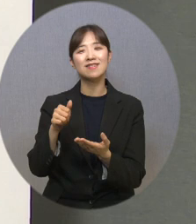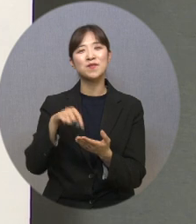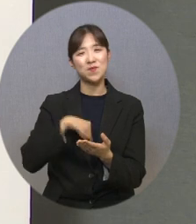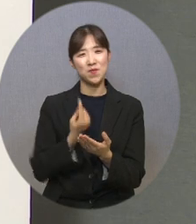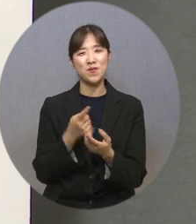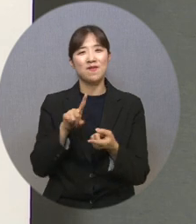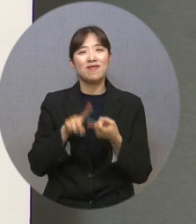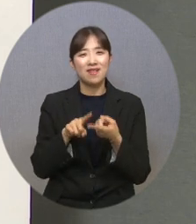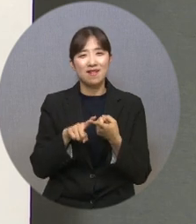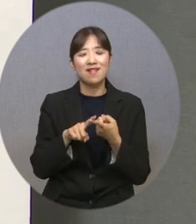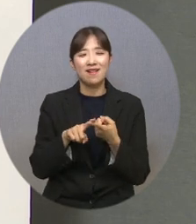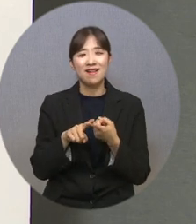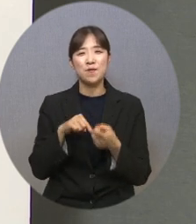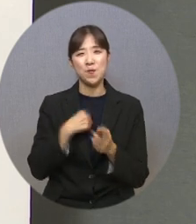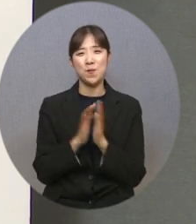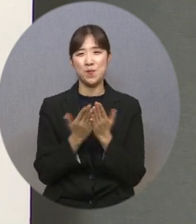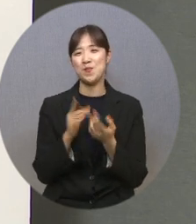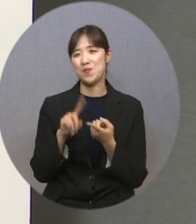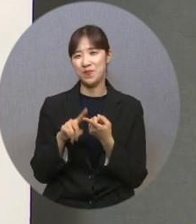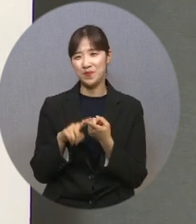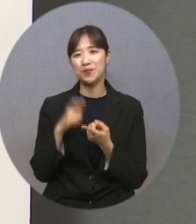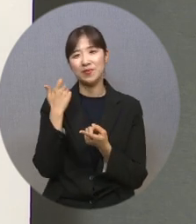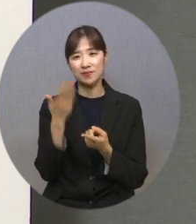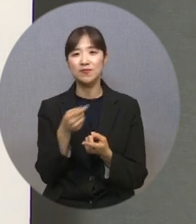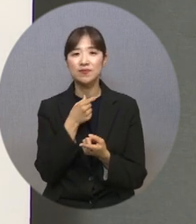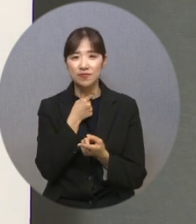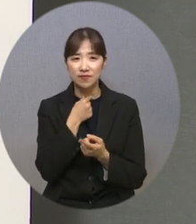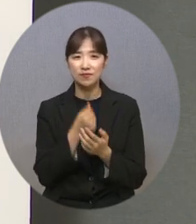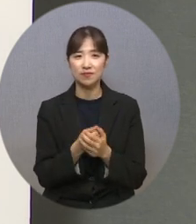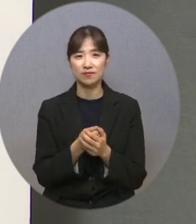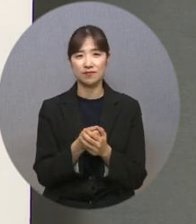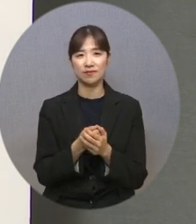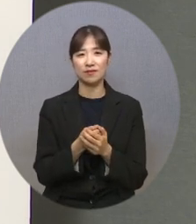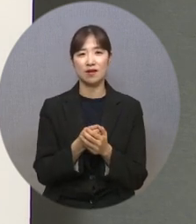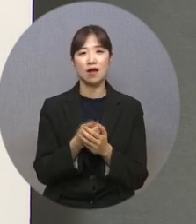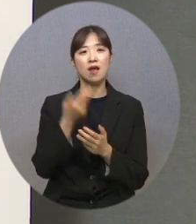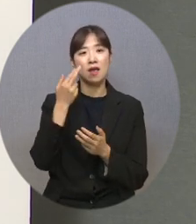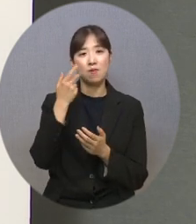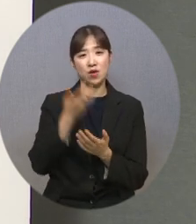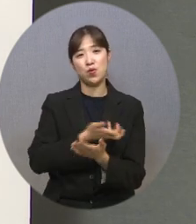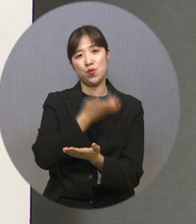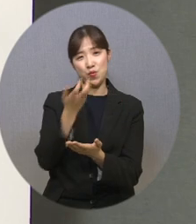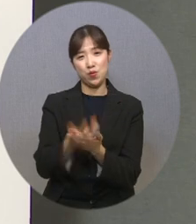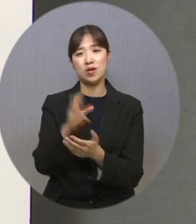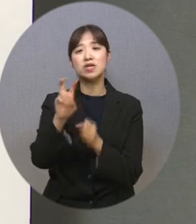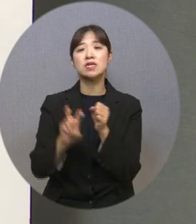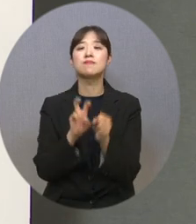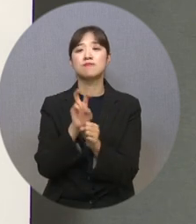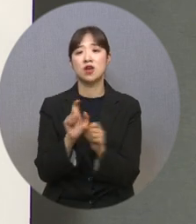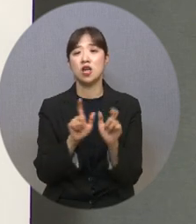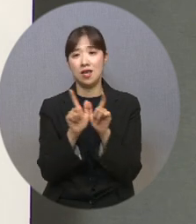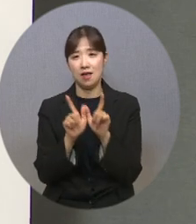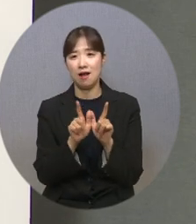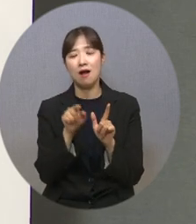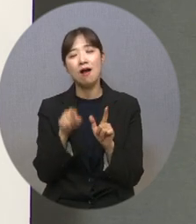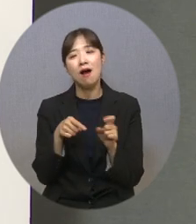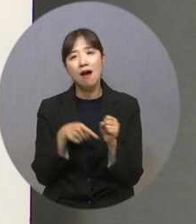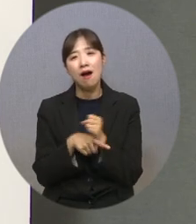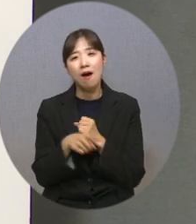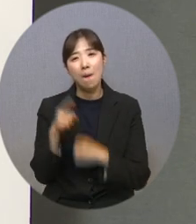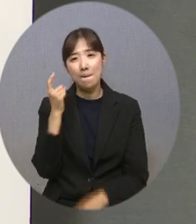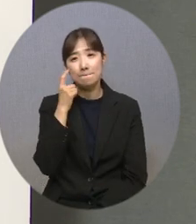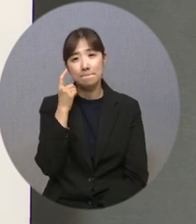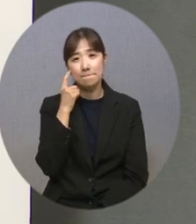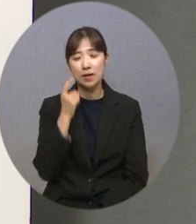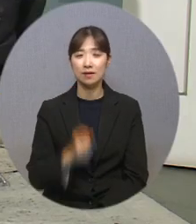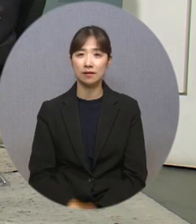대해서 좀 여쭤보고 싶은데, 이민 20년 네. 생활을 하셨다고 그랬어요. 왜 이민을